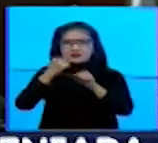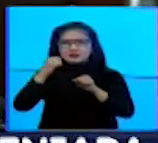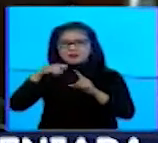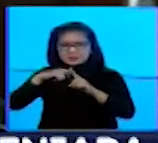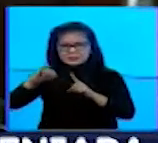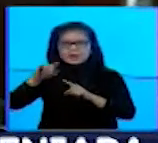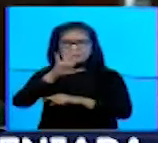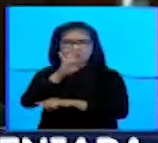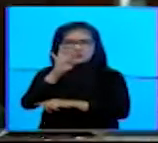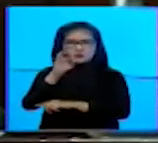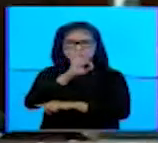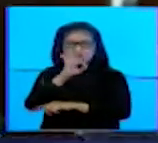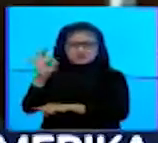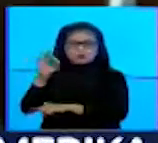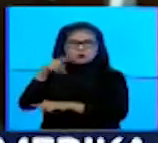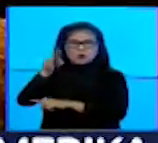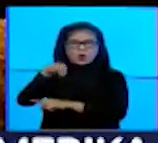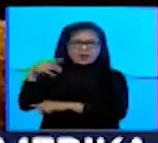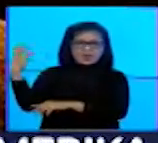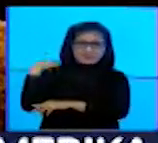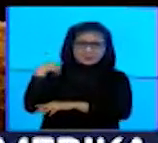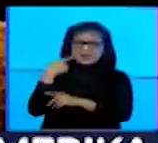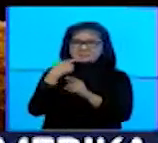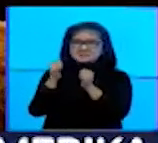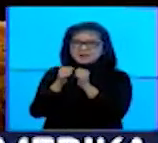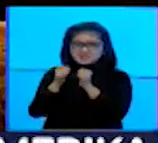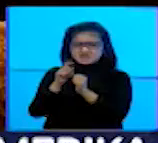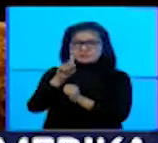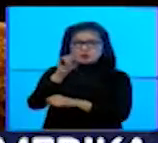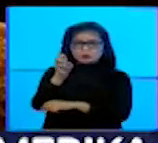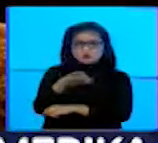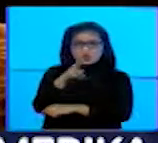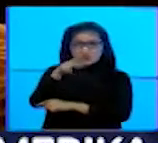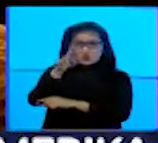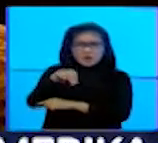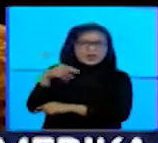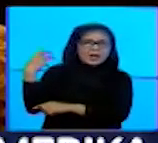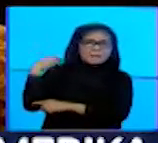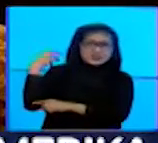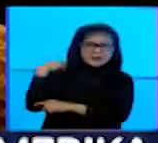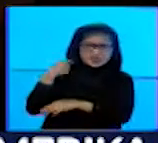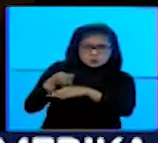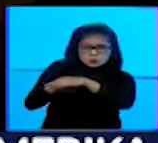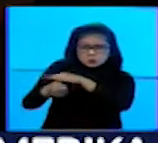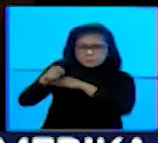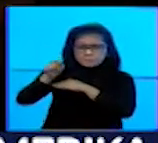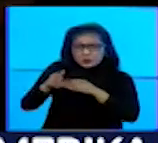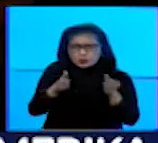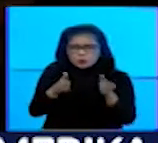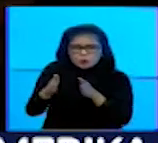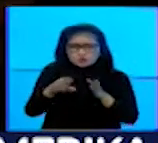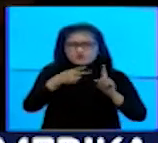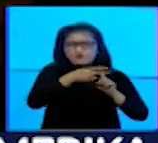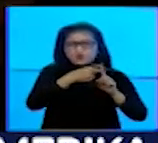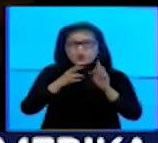Amerika dari total dijanjikan satu juta Dollar Amerika diduga suap digunakan untuk pengurusan fatwa Mahkamah Agung lewat